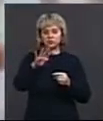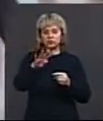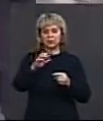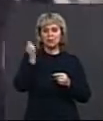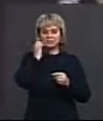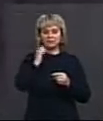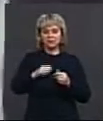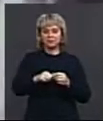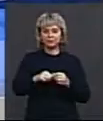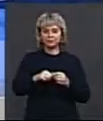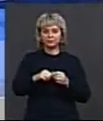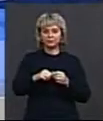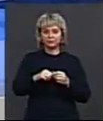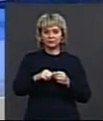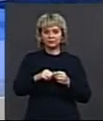Дон-24, Москва.